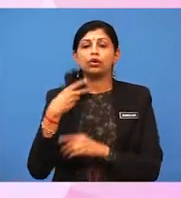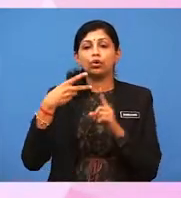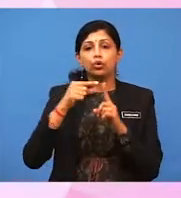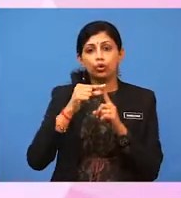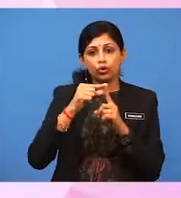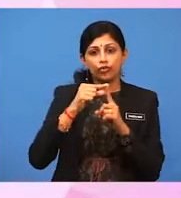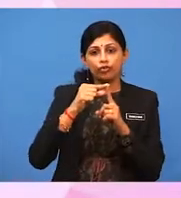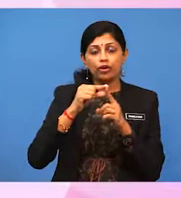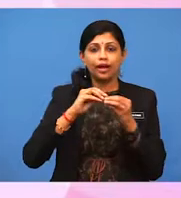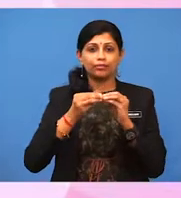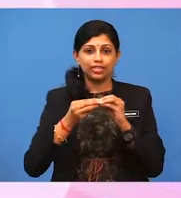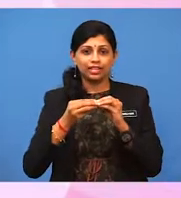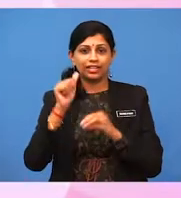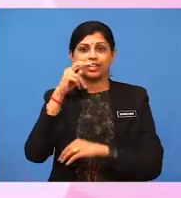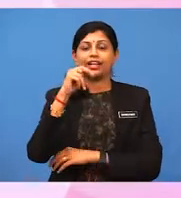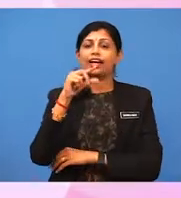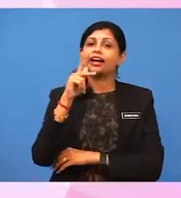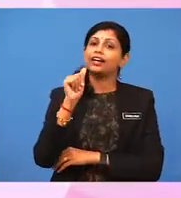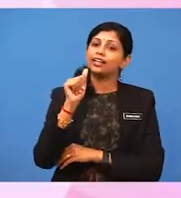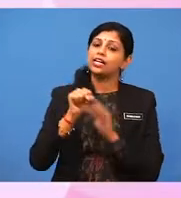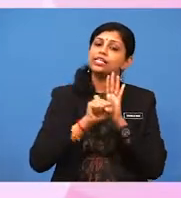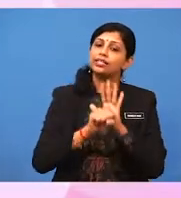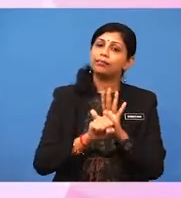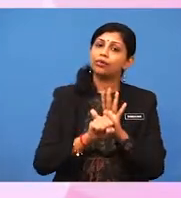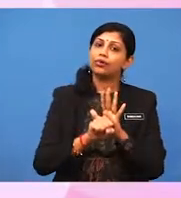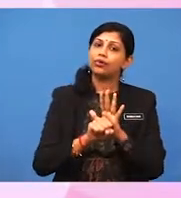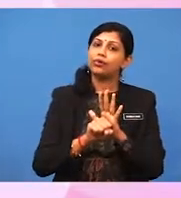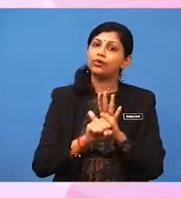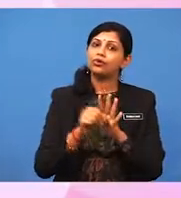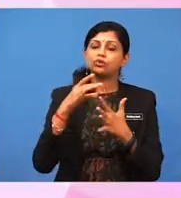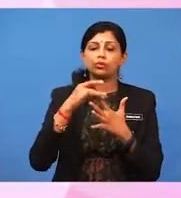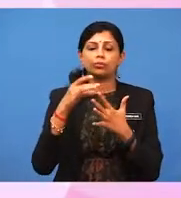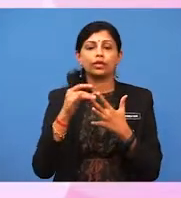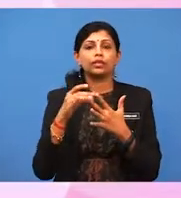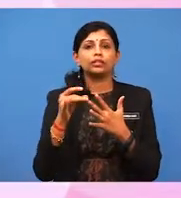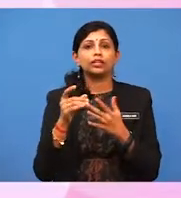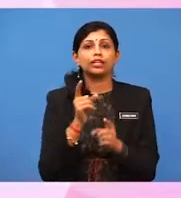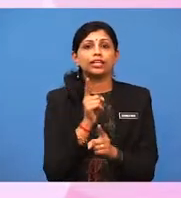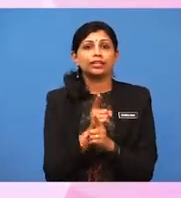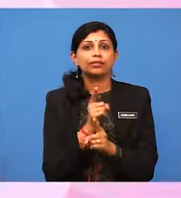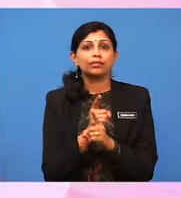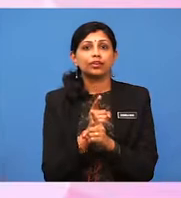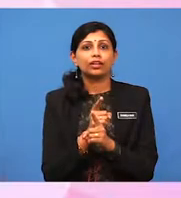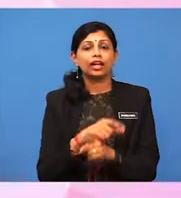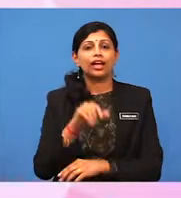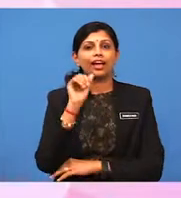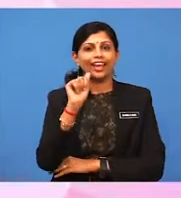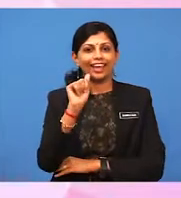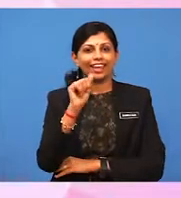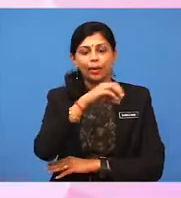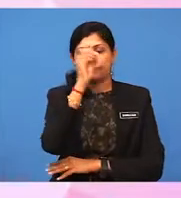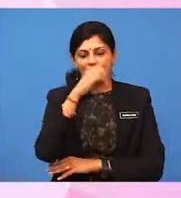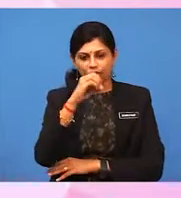simbol yang berdasarkan ASCII. Jadi, pilihan yang tepat bagi soalan ini ialah B, iaitu simbol peratus.